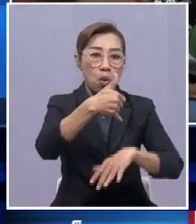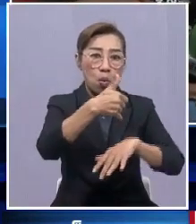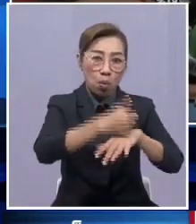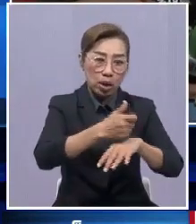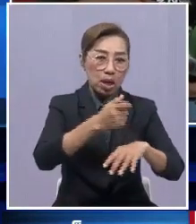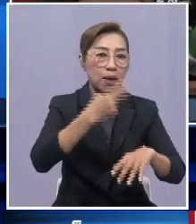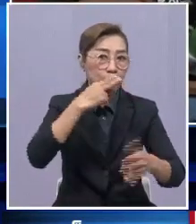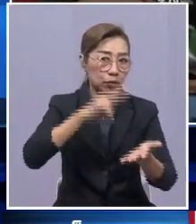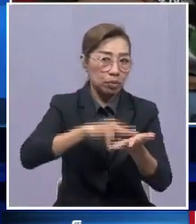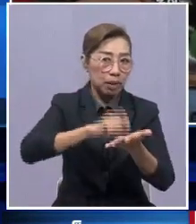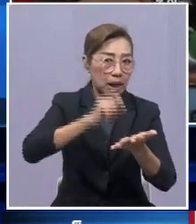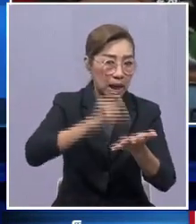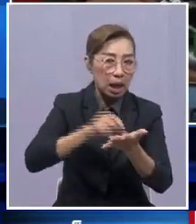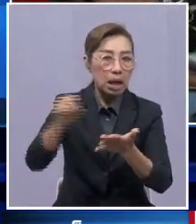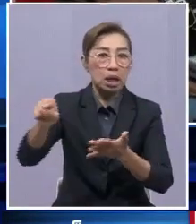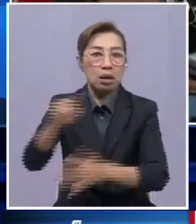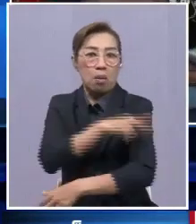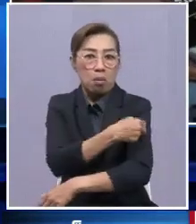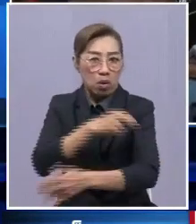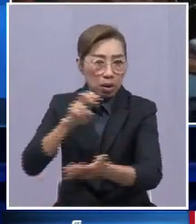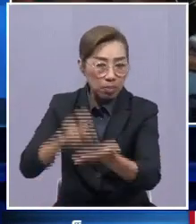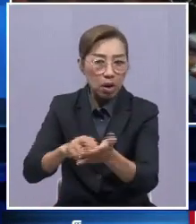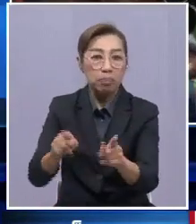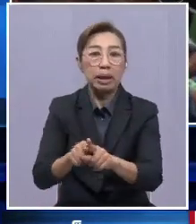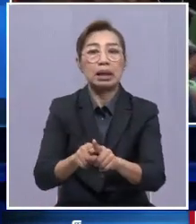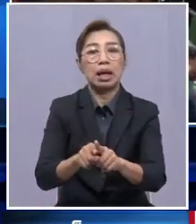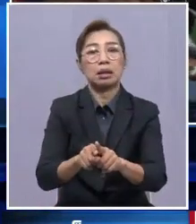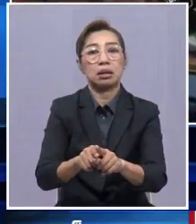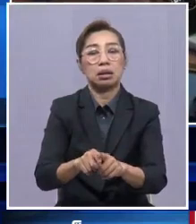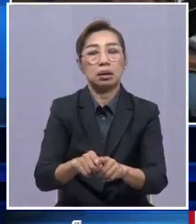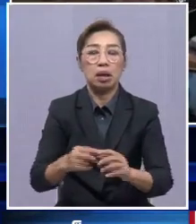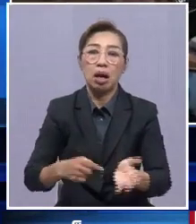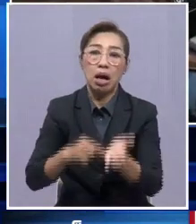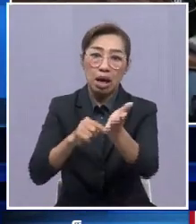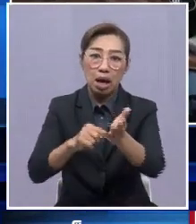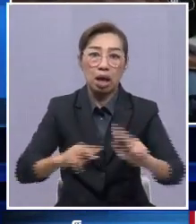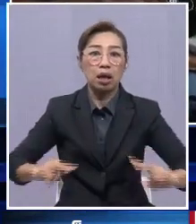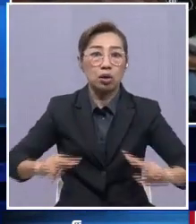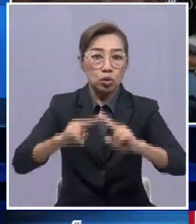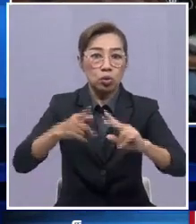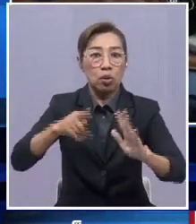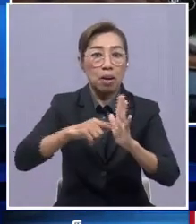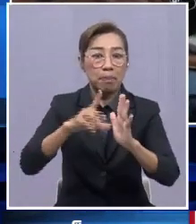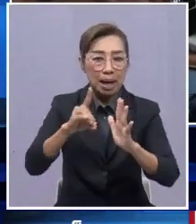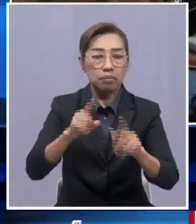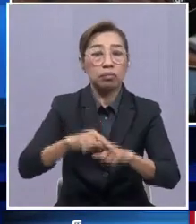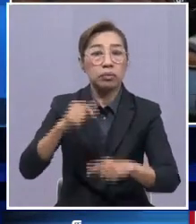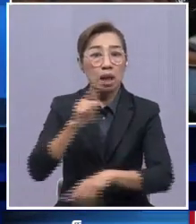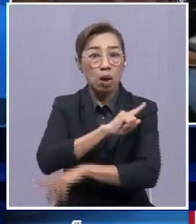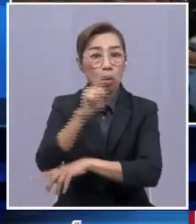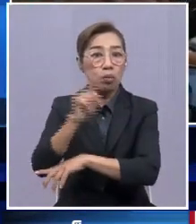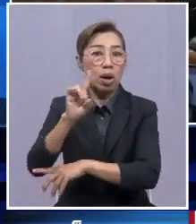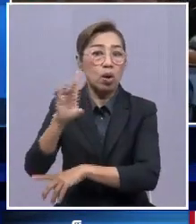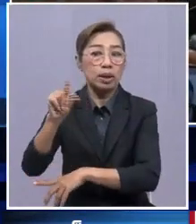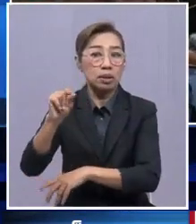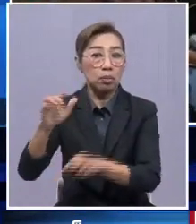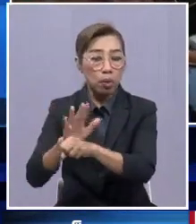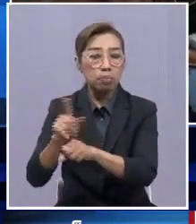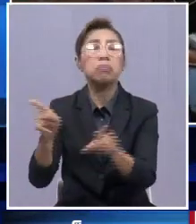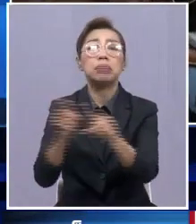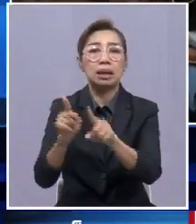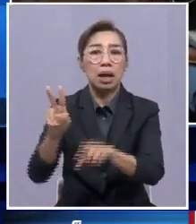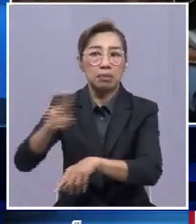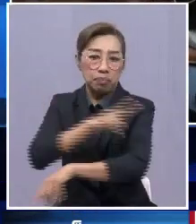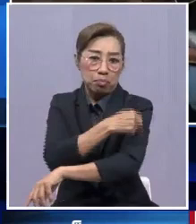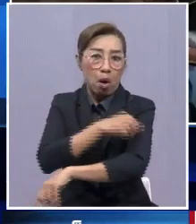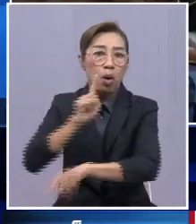ปลัดกระทรวงทราบส่วน 120วันก็เช่นเดียวกันความเห็นของอธิบดีความเห็นจากแพทย์แล้วก็รายงานให้กับรัฐมนตรีรับทราบ